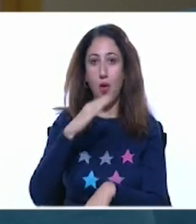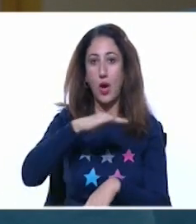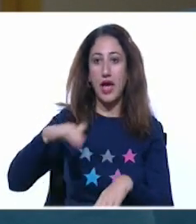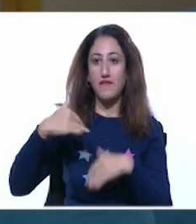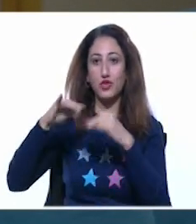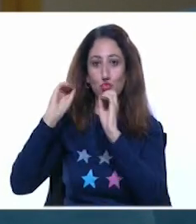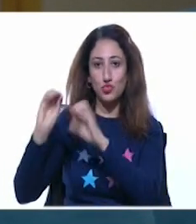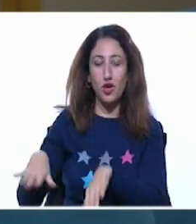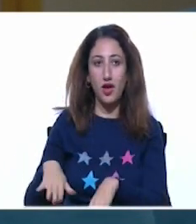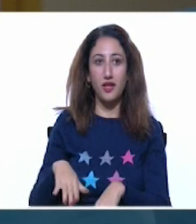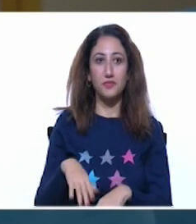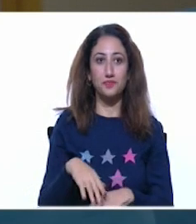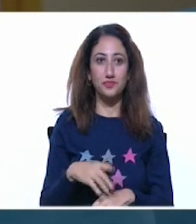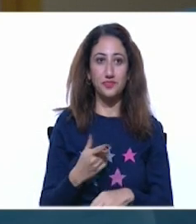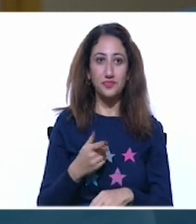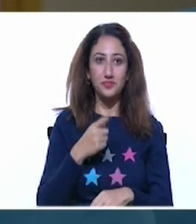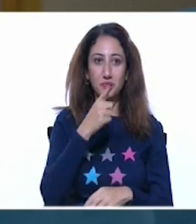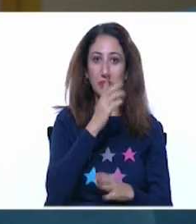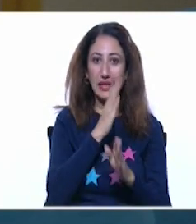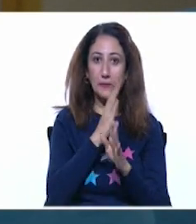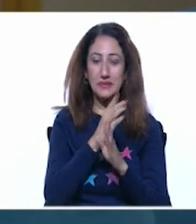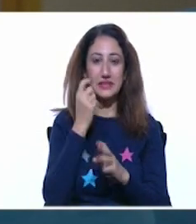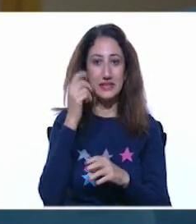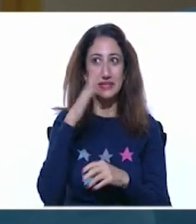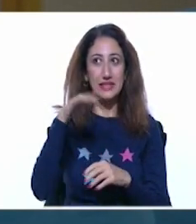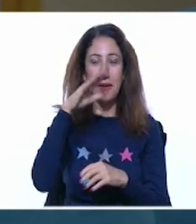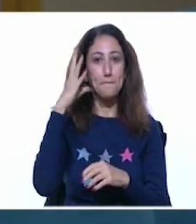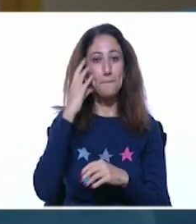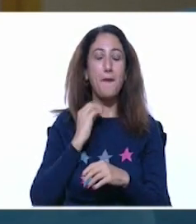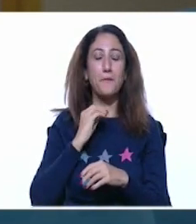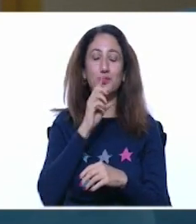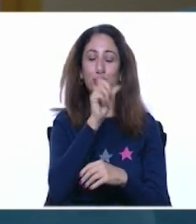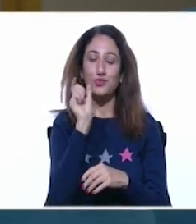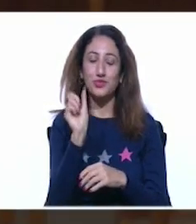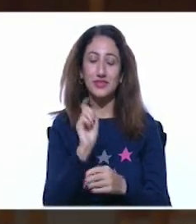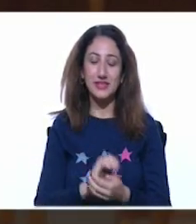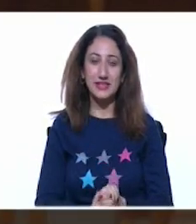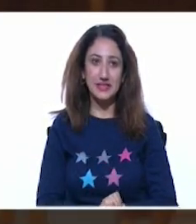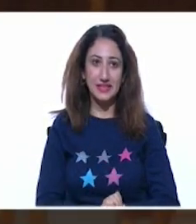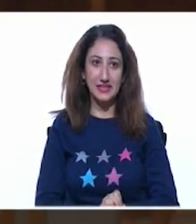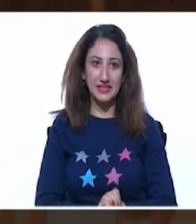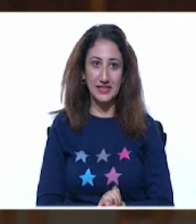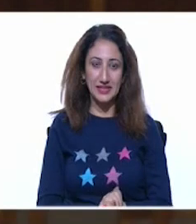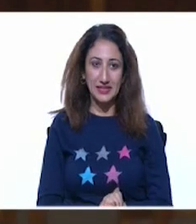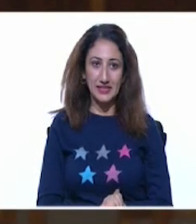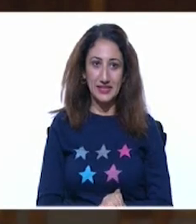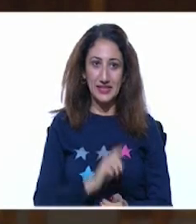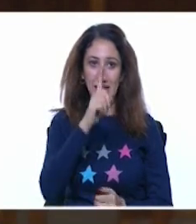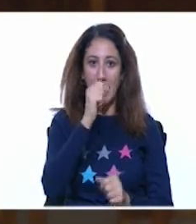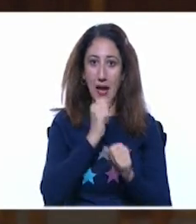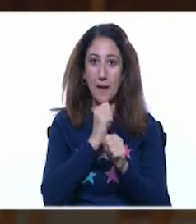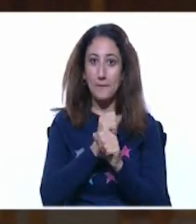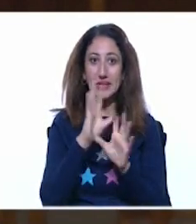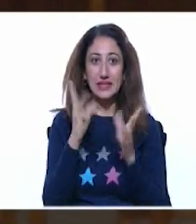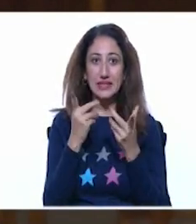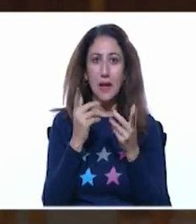تقتله، فده تمثيل. فهي لا الناس كانت يعني متفاعله مع احمد ابو حجر. واللي اتعاملت ازاي مع شخصيه احمد ابو حجر عشان تعيشها